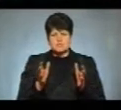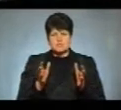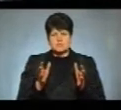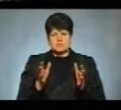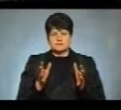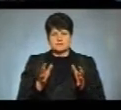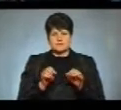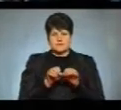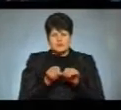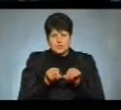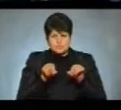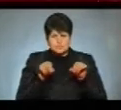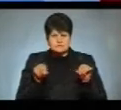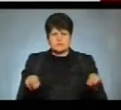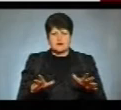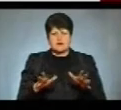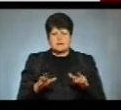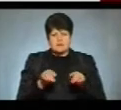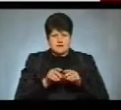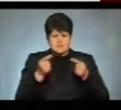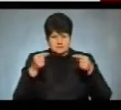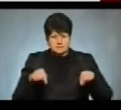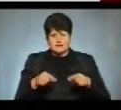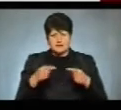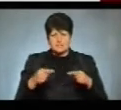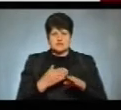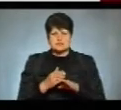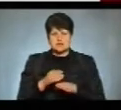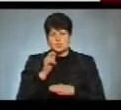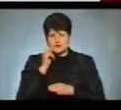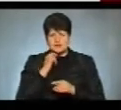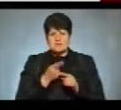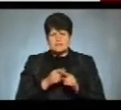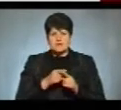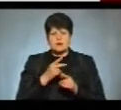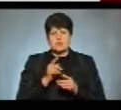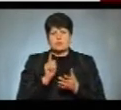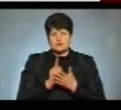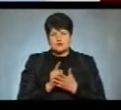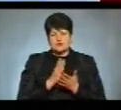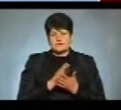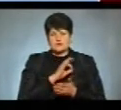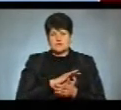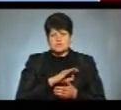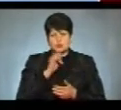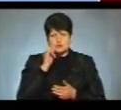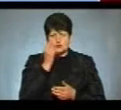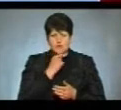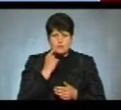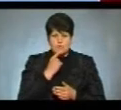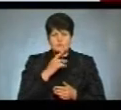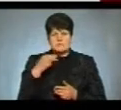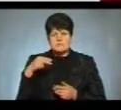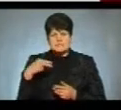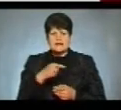прірву між різними частинами України. Документ передбачає обов'язкове використання української в публічному просторі. Зокрема, українською мають говорити